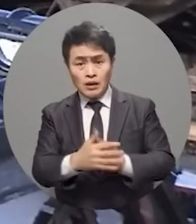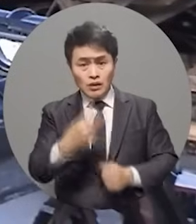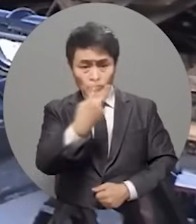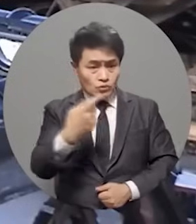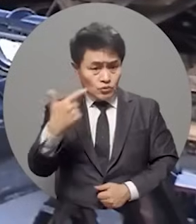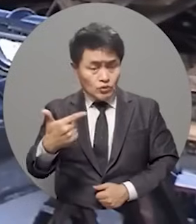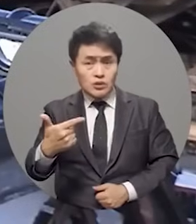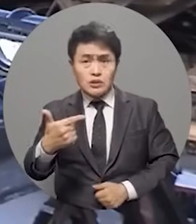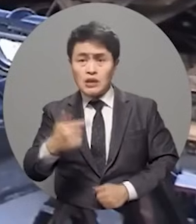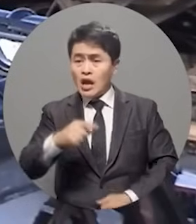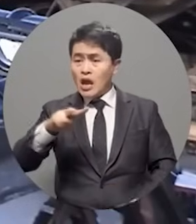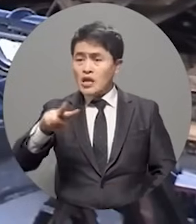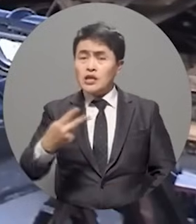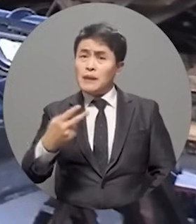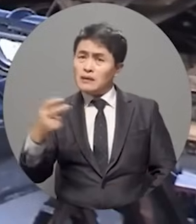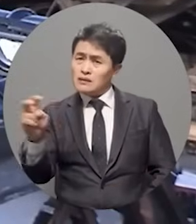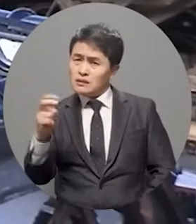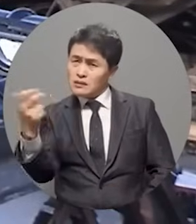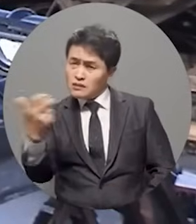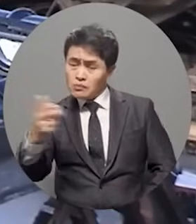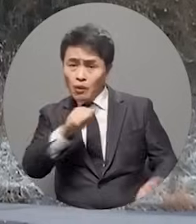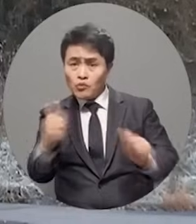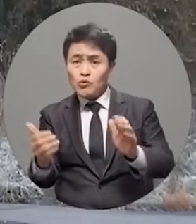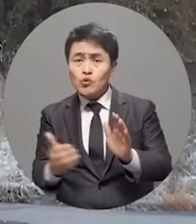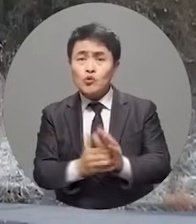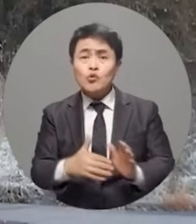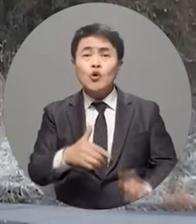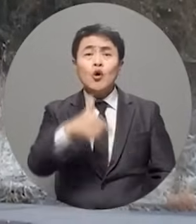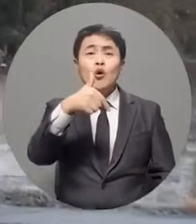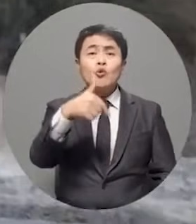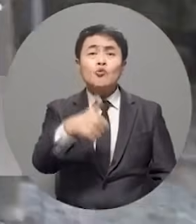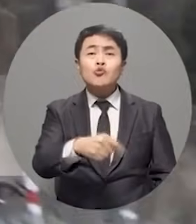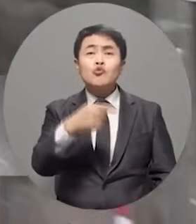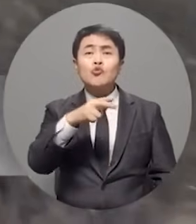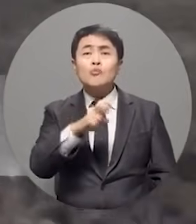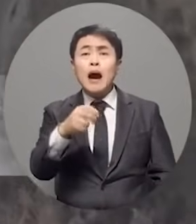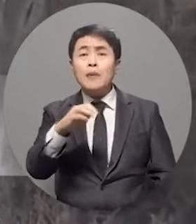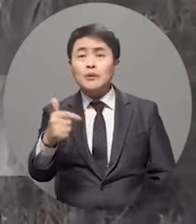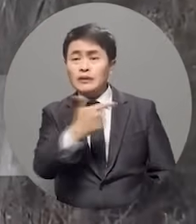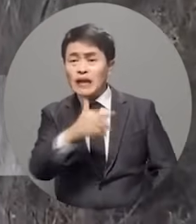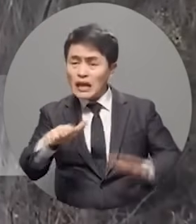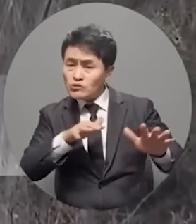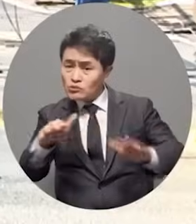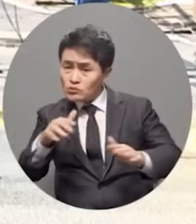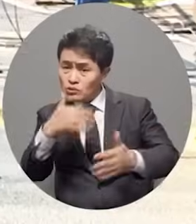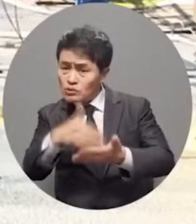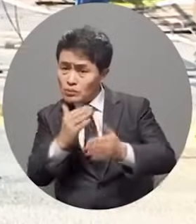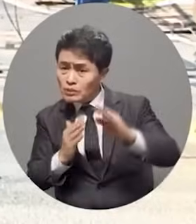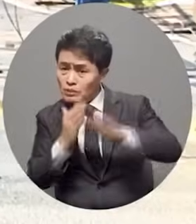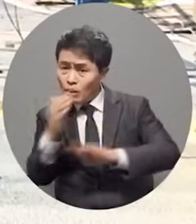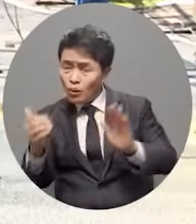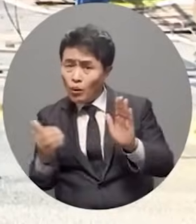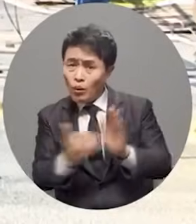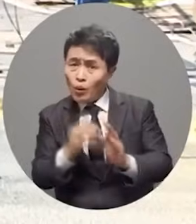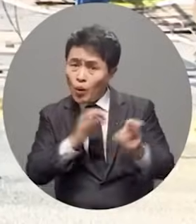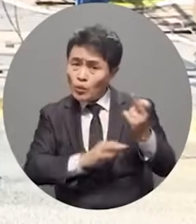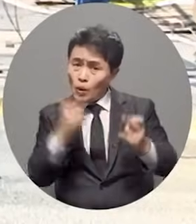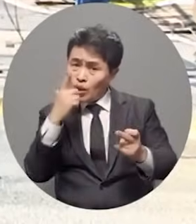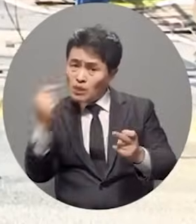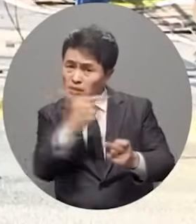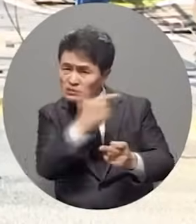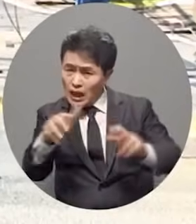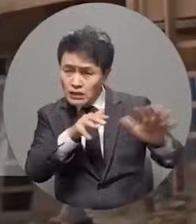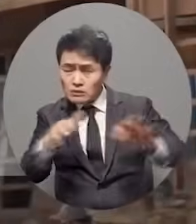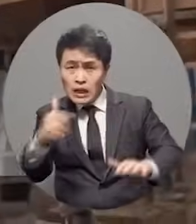2016년 270여 명이 사망한 구마모토 대지진의 인명피해 규모를 넘어서 동일본 대지진 이후